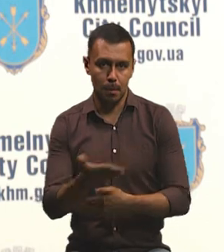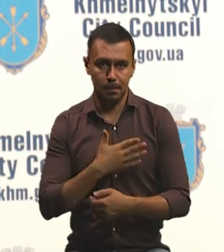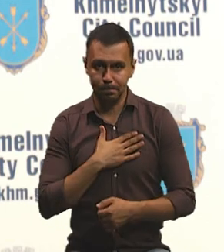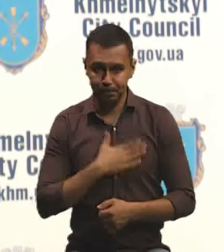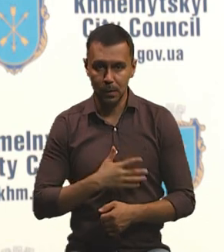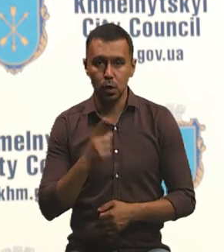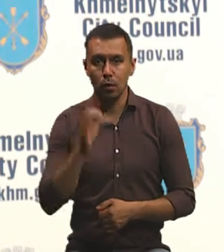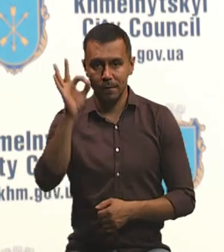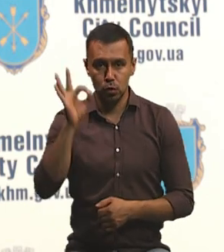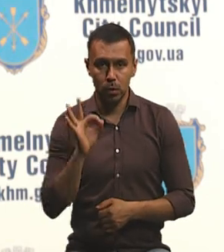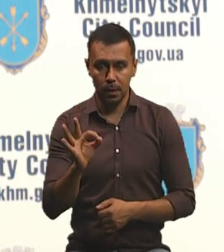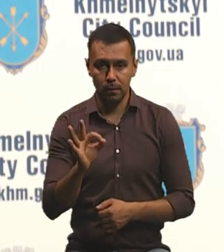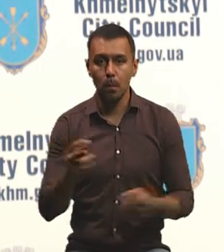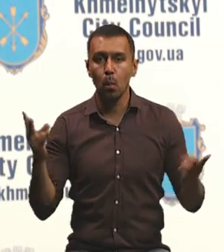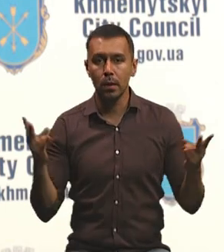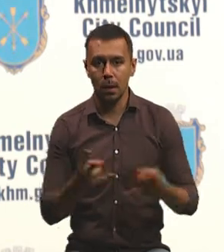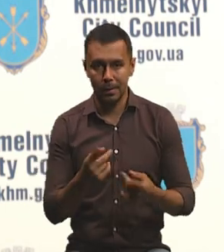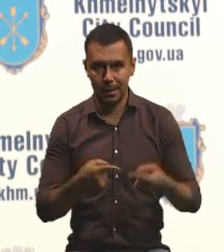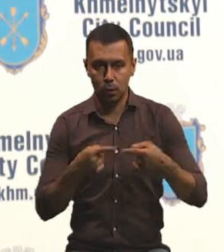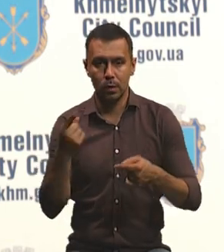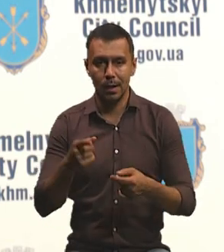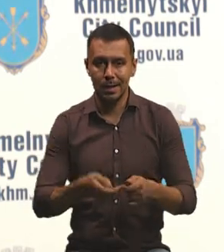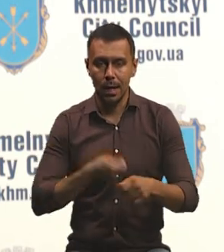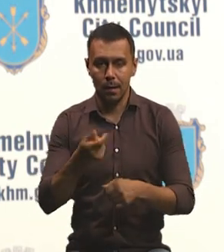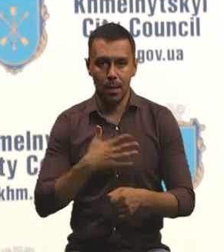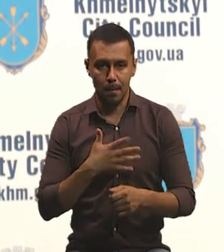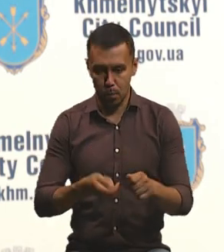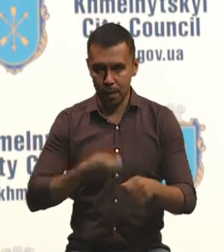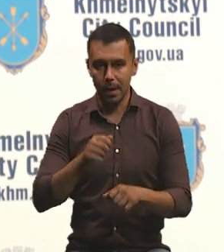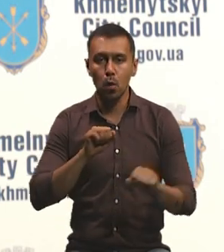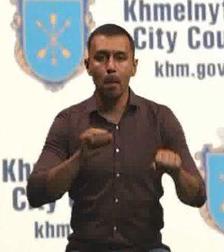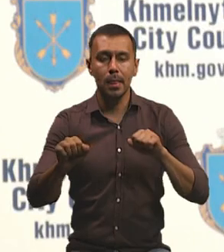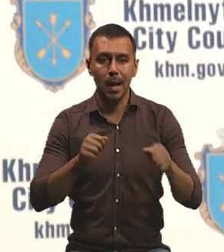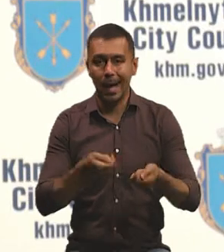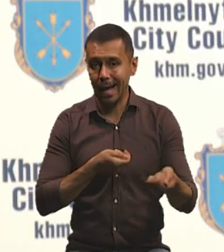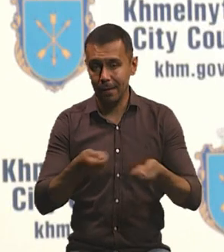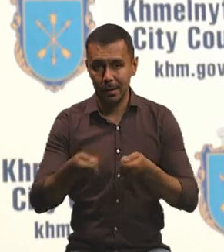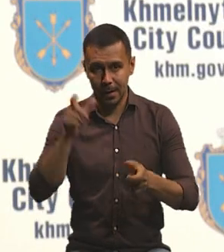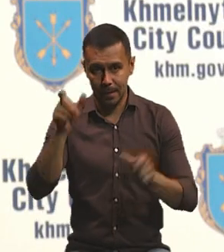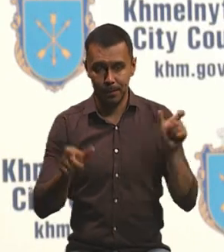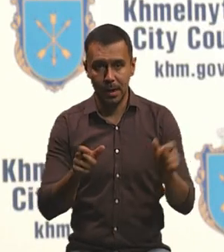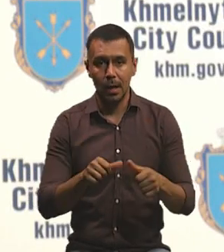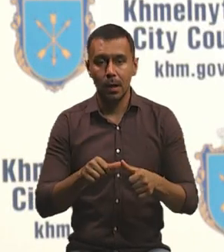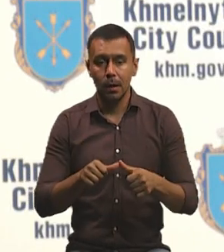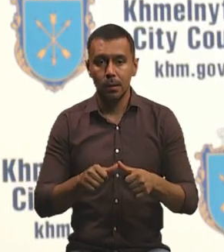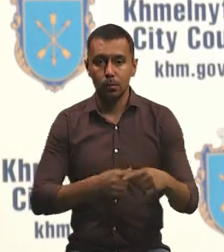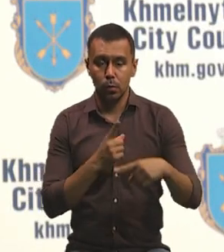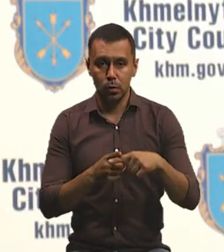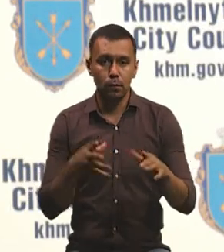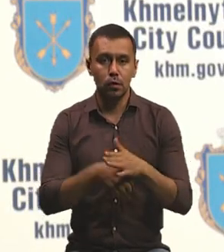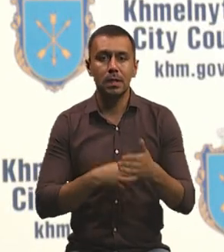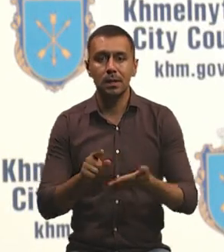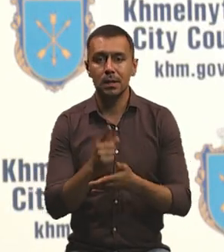задовольнили 100% потреб, згідно тих заявок, які нам подавали командири і керівники. Крім того, вносячи зміни до